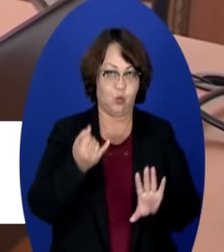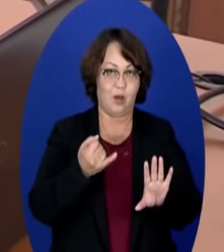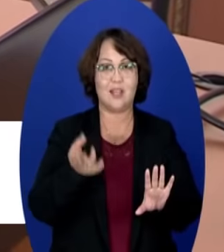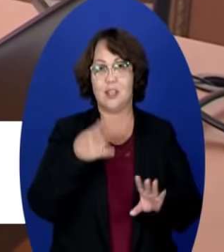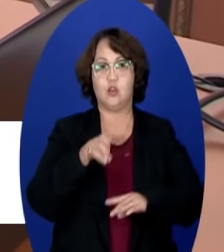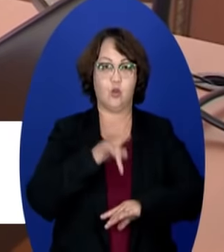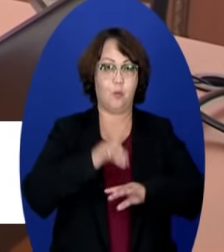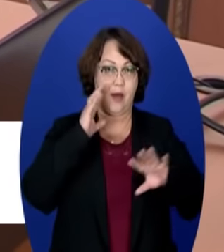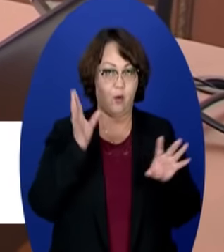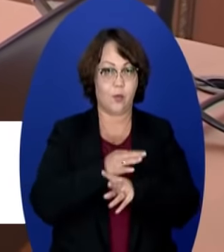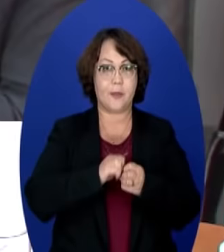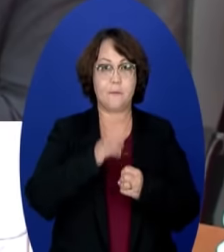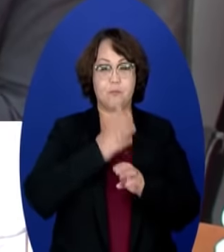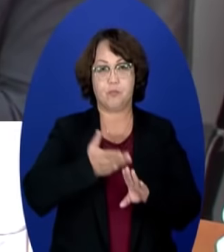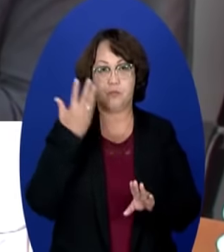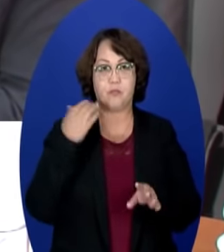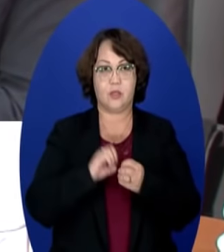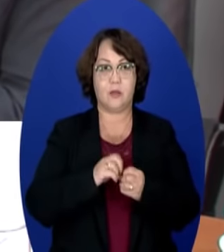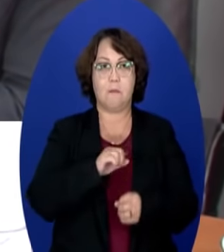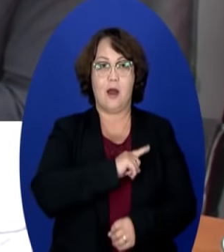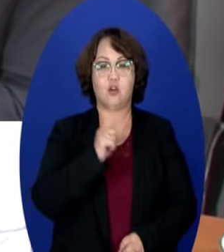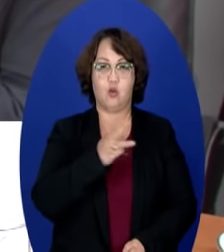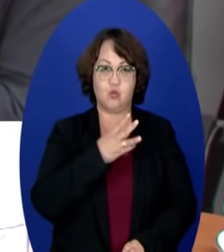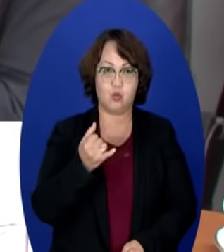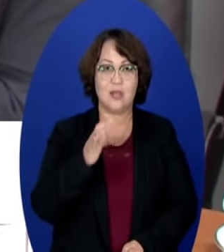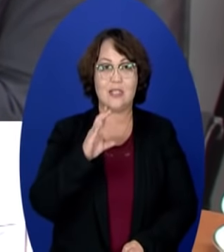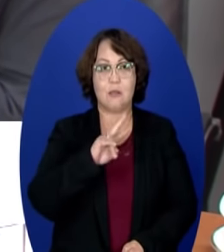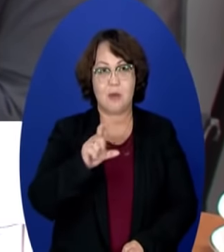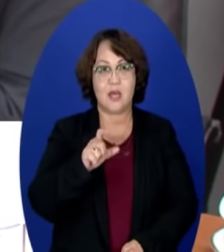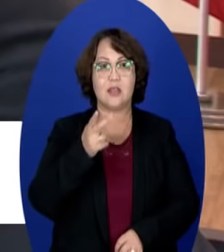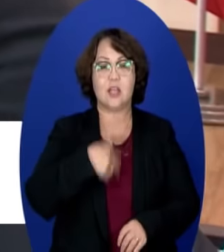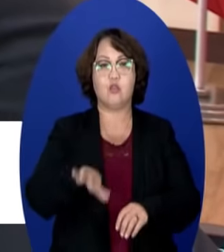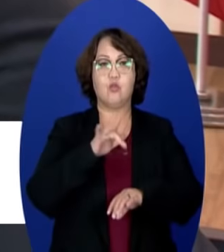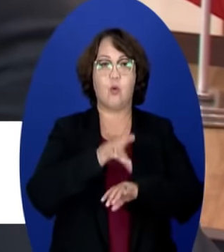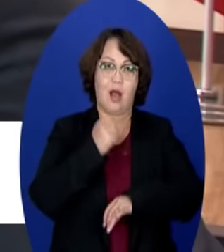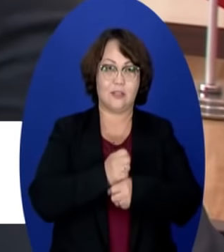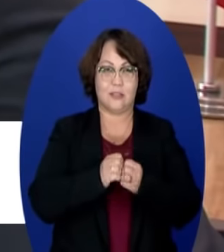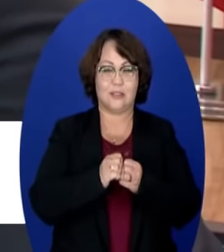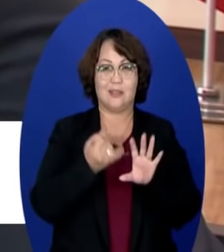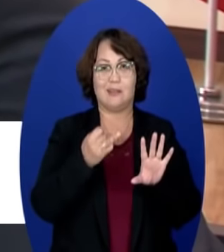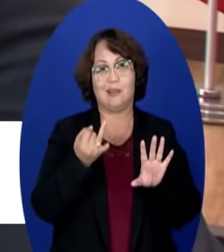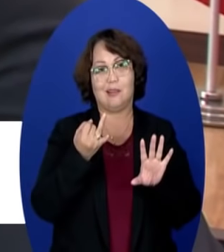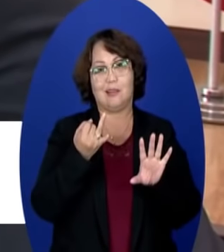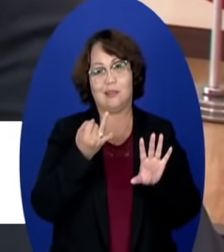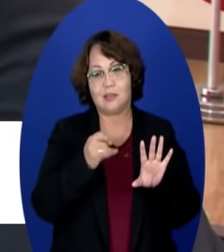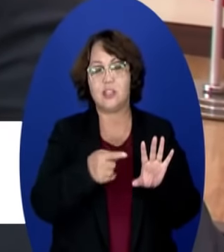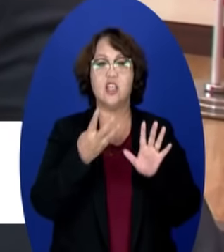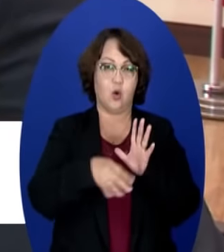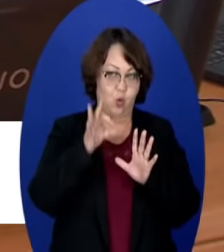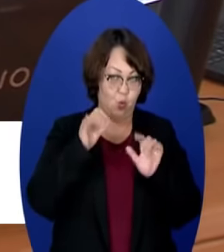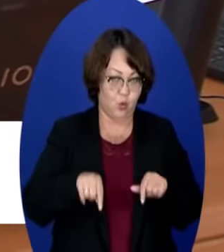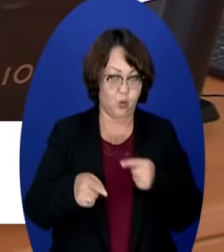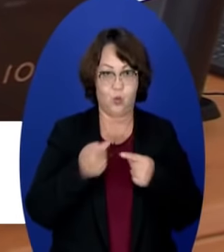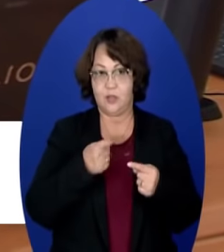төв байгуулна. Өмнө байгуулагдсан Баянхошуу сэлб дэд төвүүдийн ажлын гүйцэтгэл 70-90% та явж байгаа. Өнөөдрийн